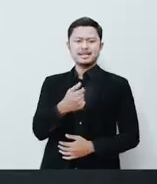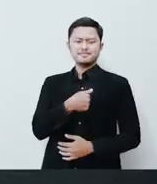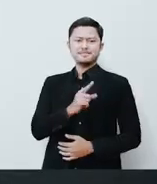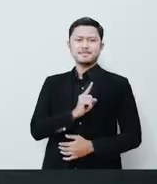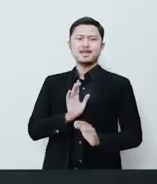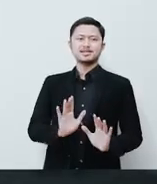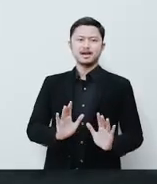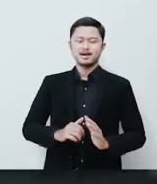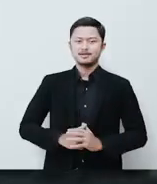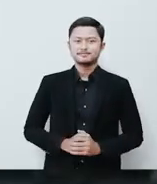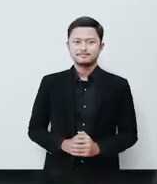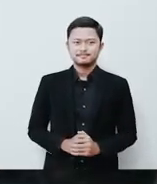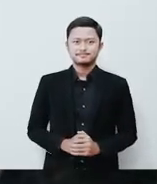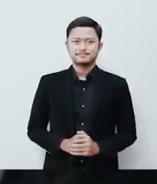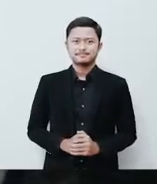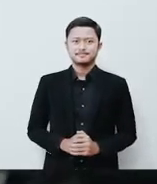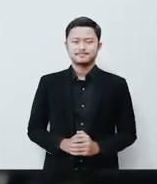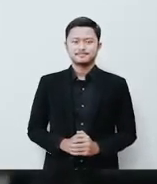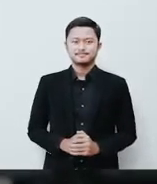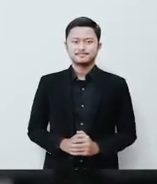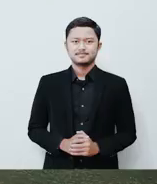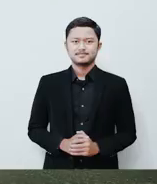Just being you.